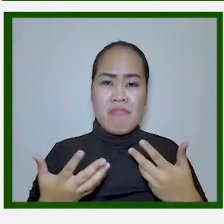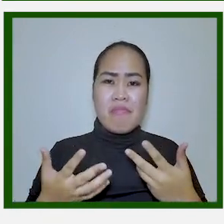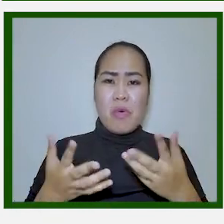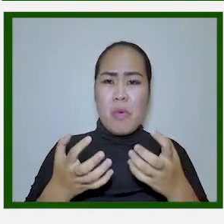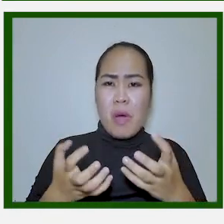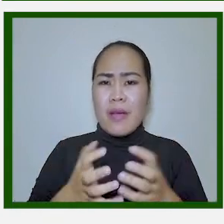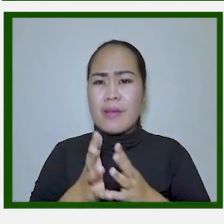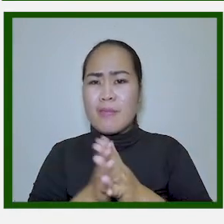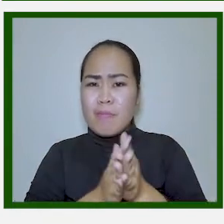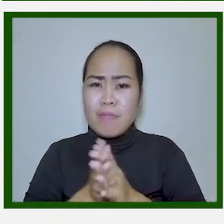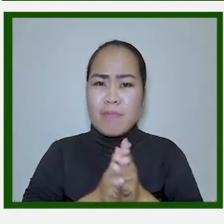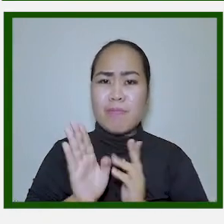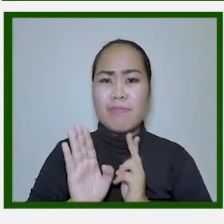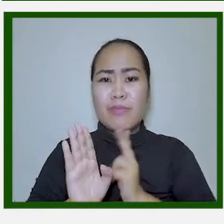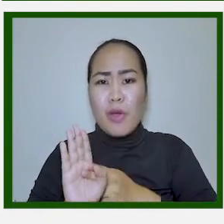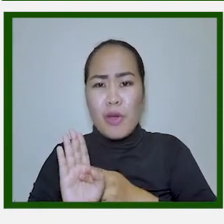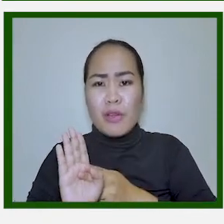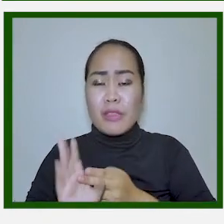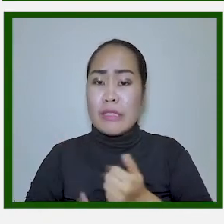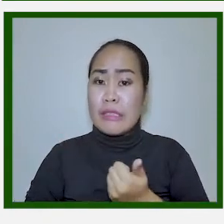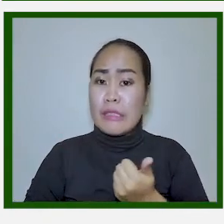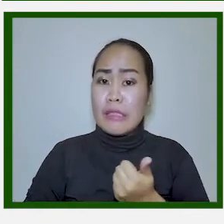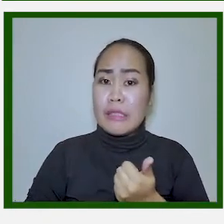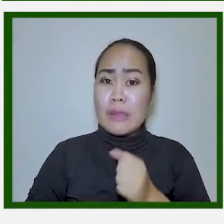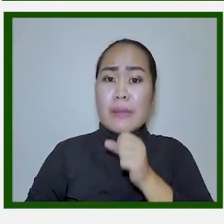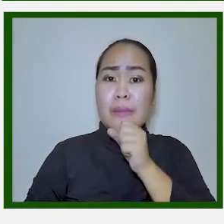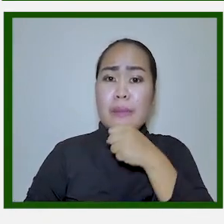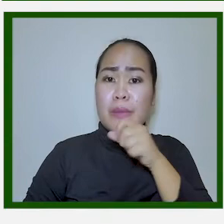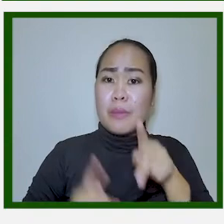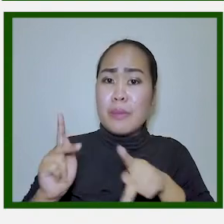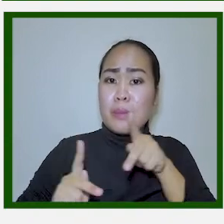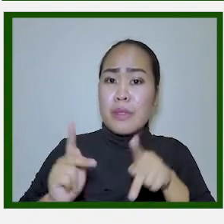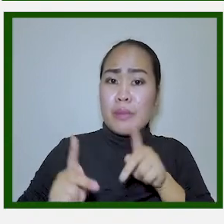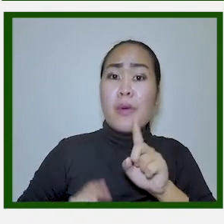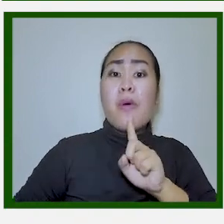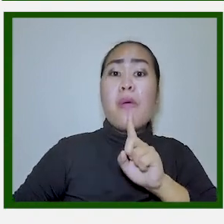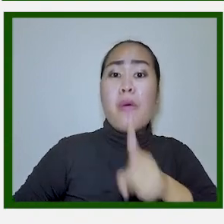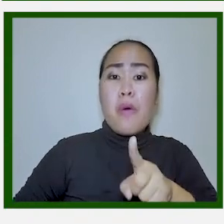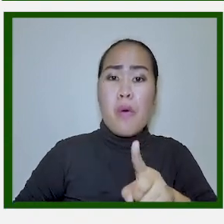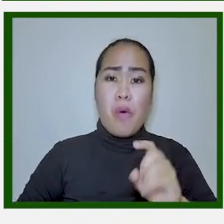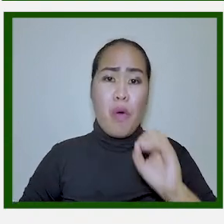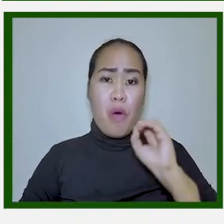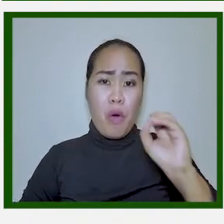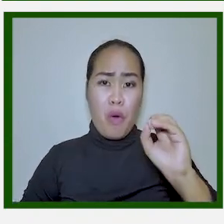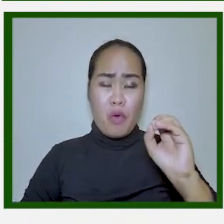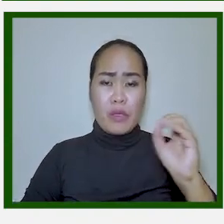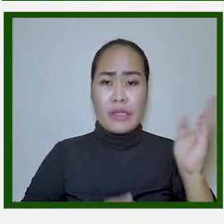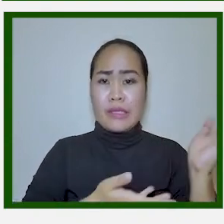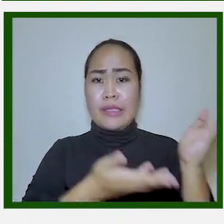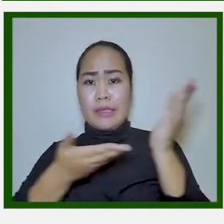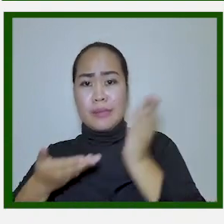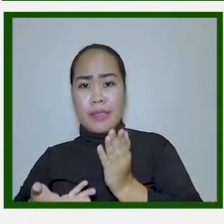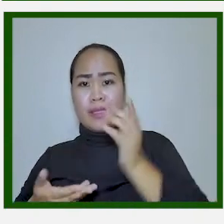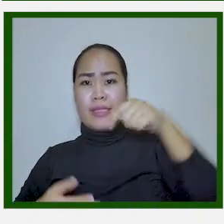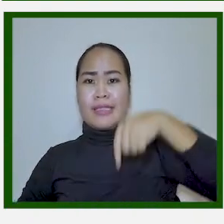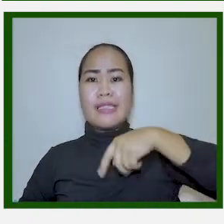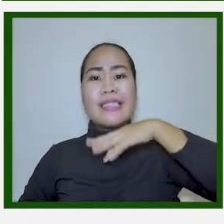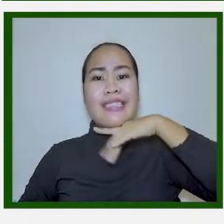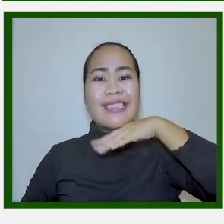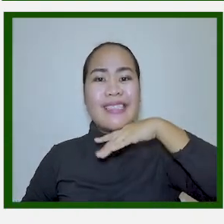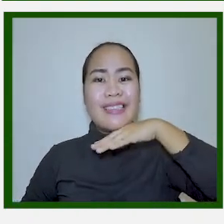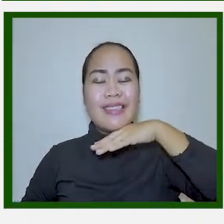natin na personal na naghahatid mismo nung kanilang mga plastic waste. Meron din ilan, no,